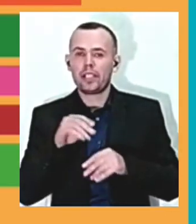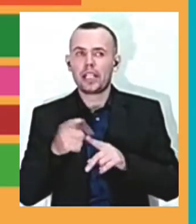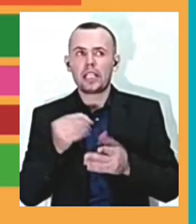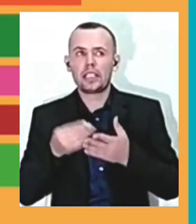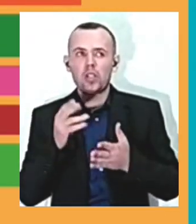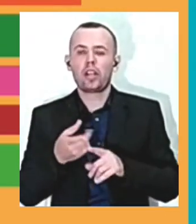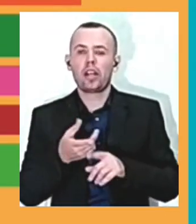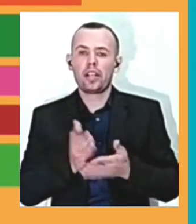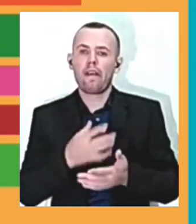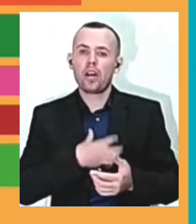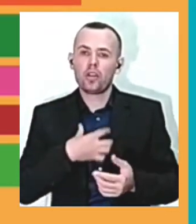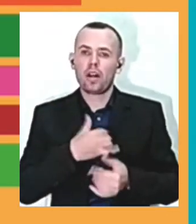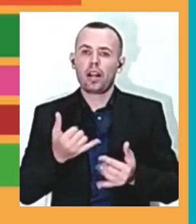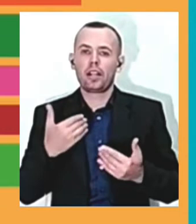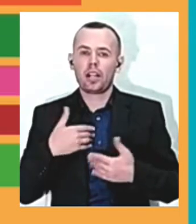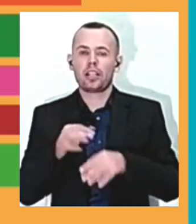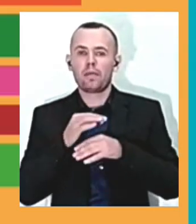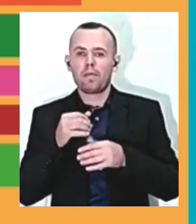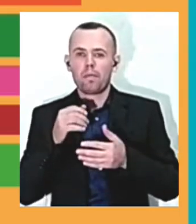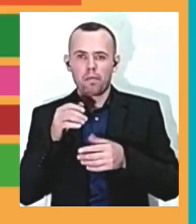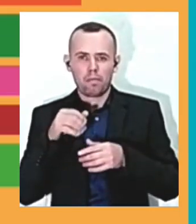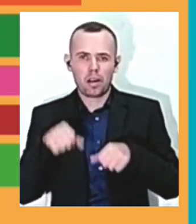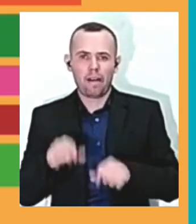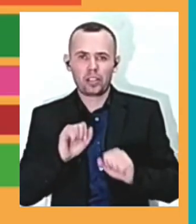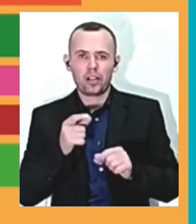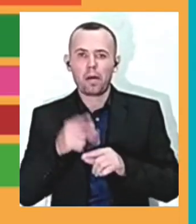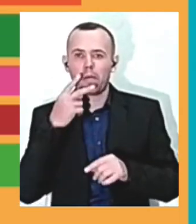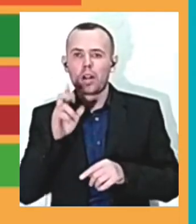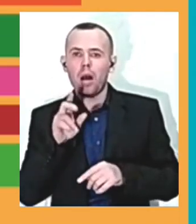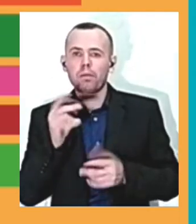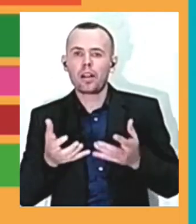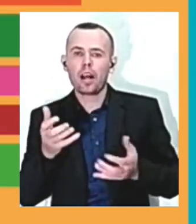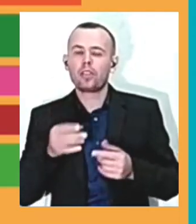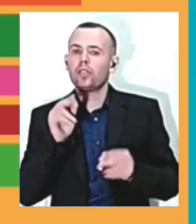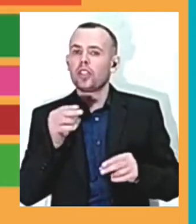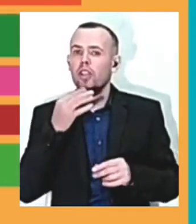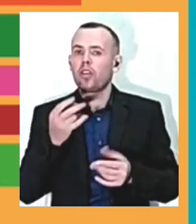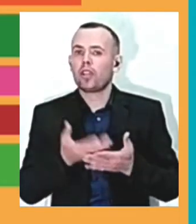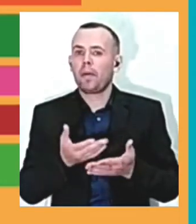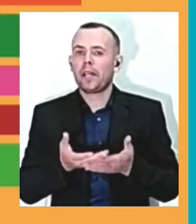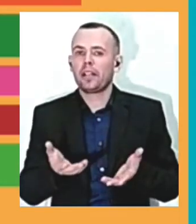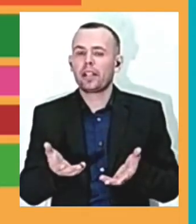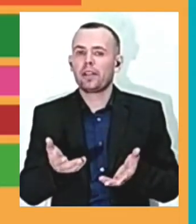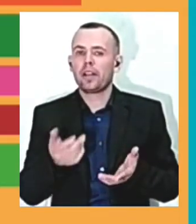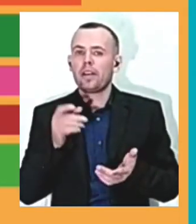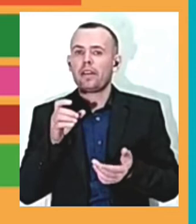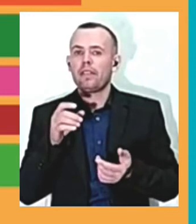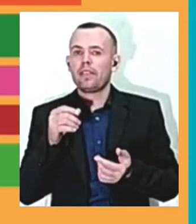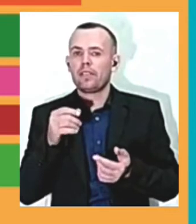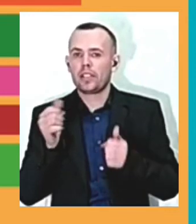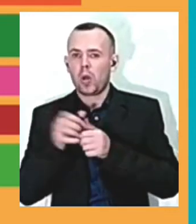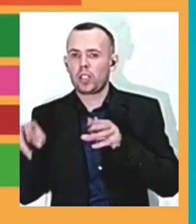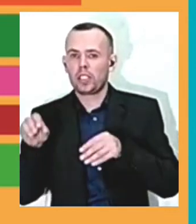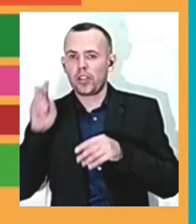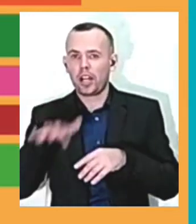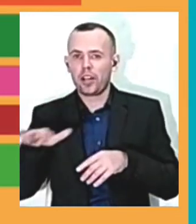нас, як для правозахисників, важливо дивитися на баланс. Умовно кажучи, наприклад, в сусідніх країнах може бути